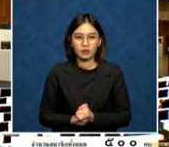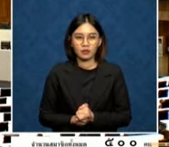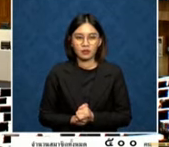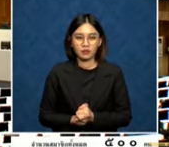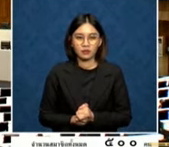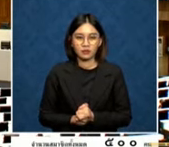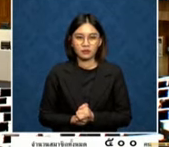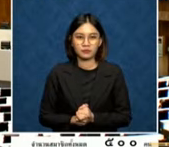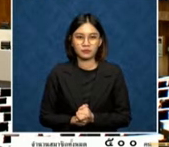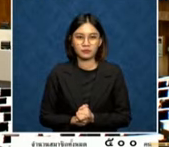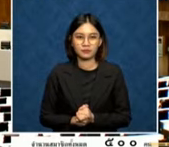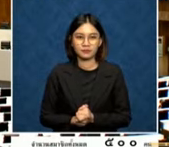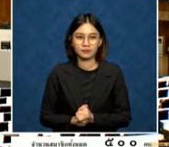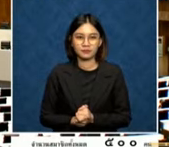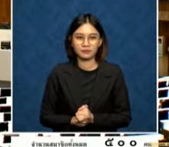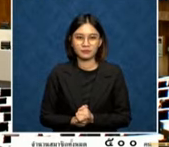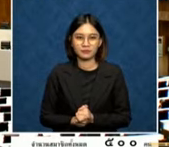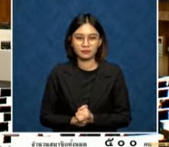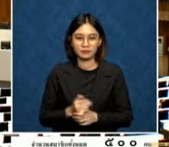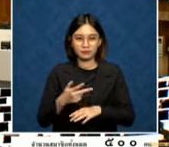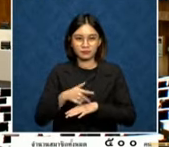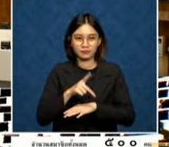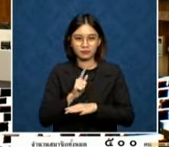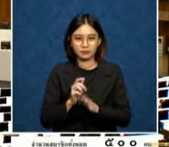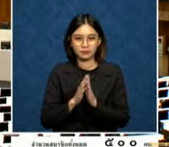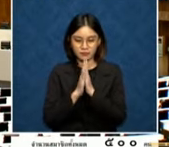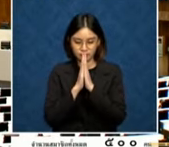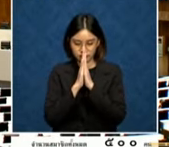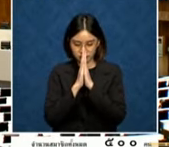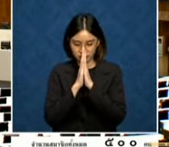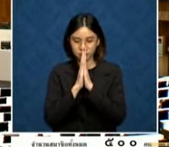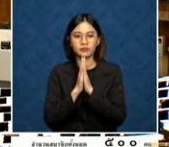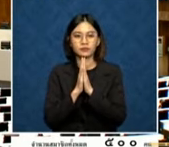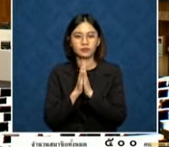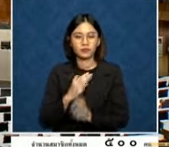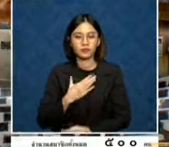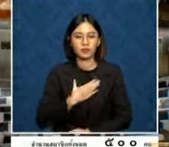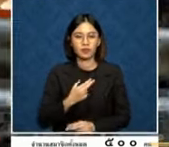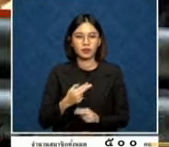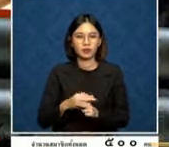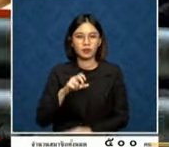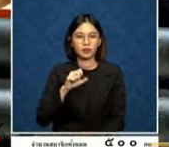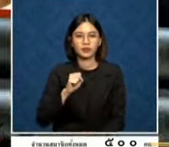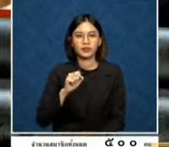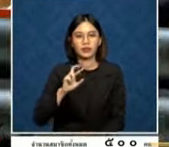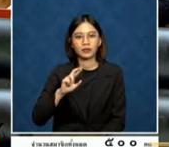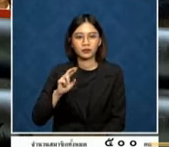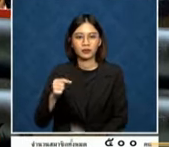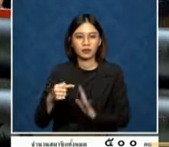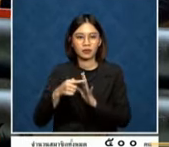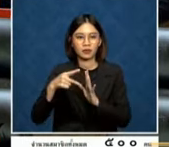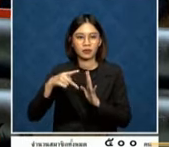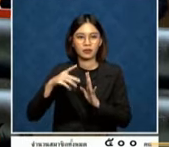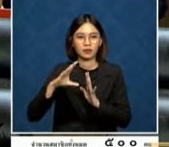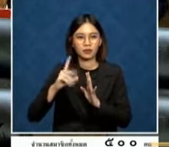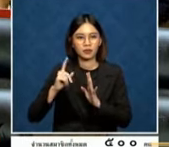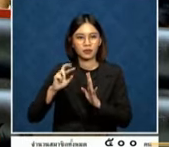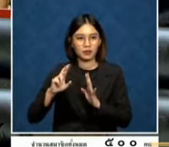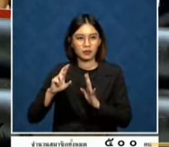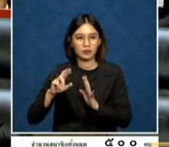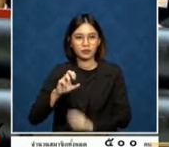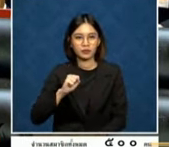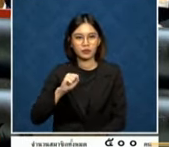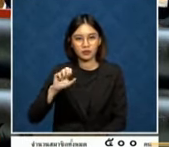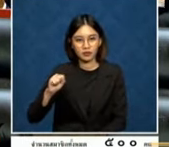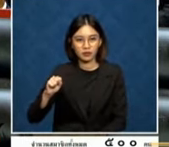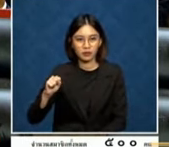ครับท่านประธานสภาที่เคารพกระผมนายสรเพชรบุญญามณีสมาชิกสภาผู้แทน